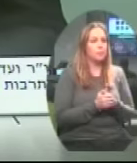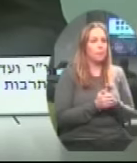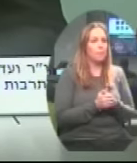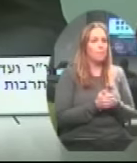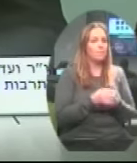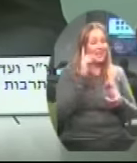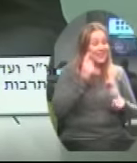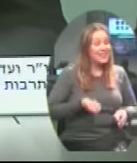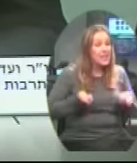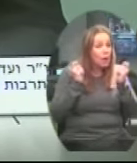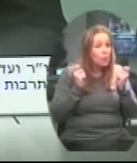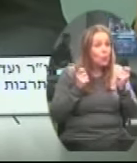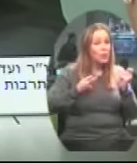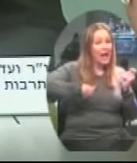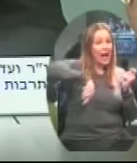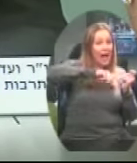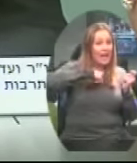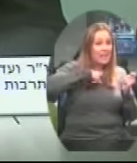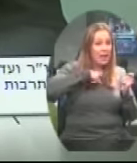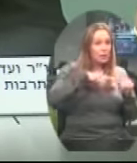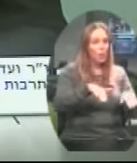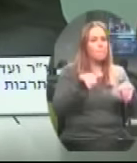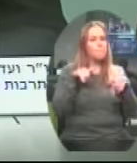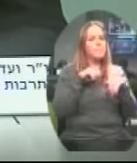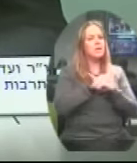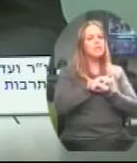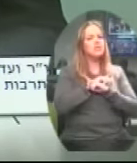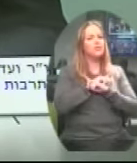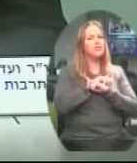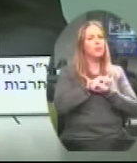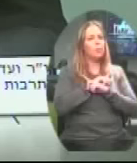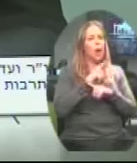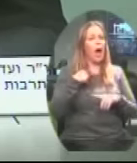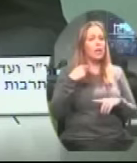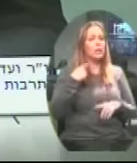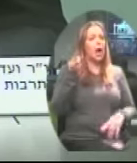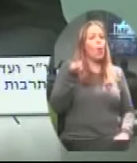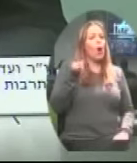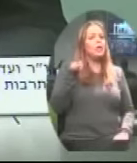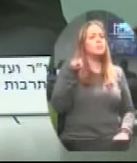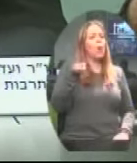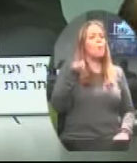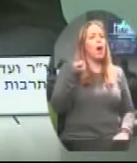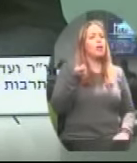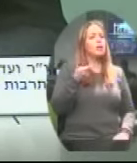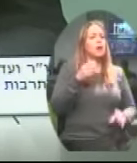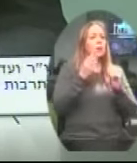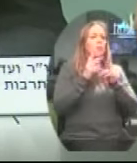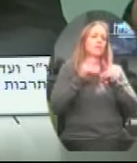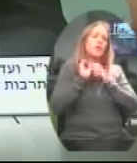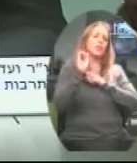תרבות, אנחנו פסיביים. אנחנו כספומט. אנחנו צינור שמעביר